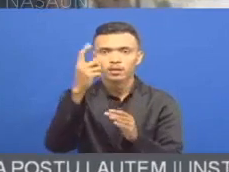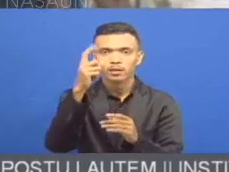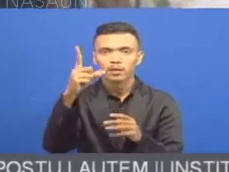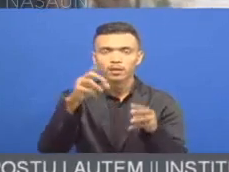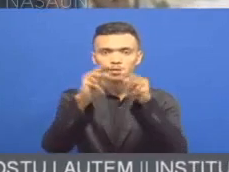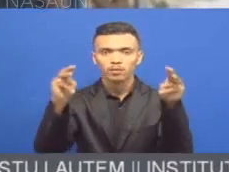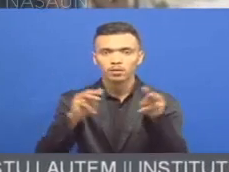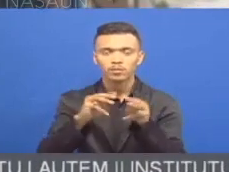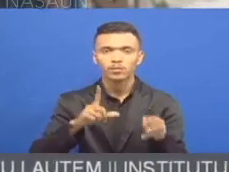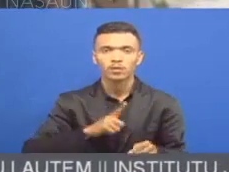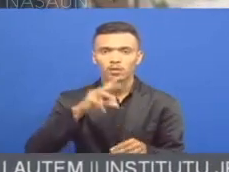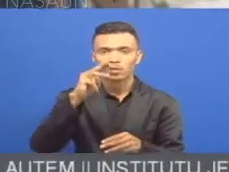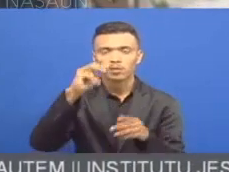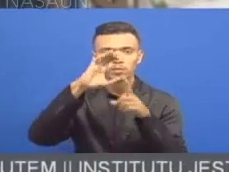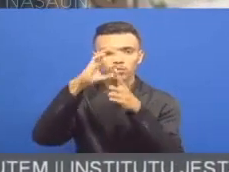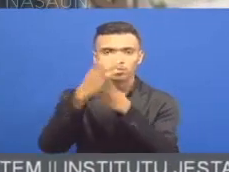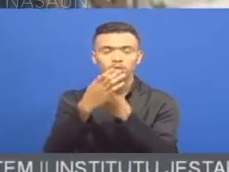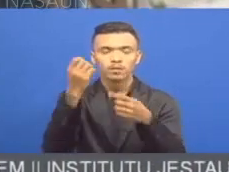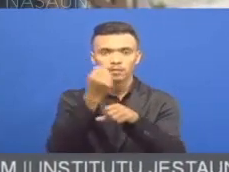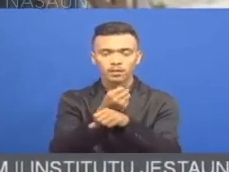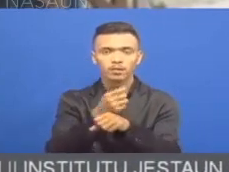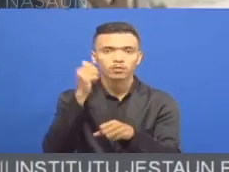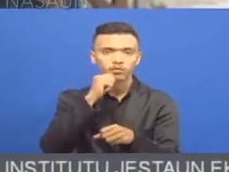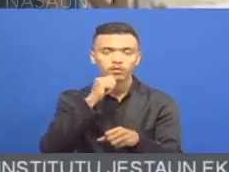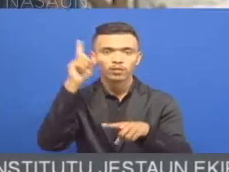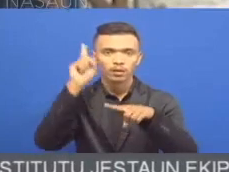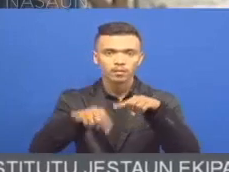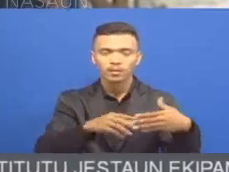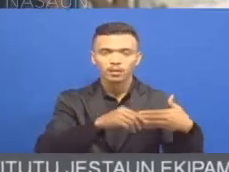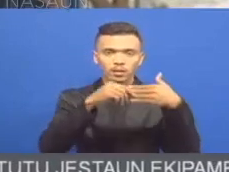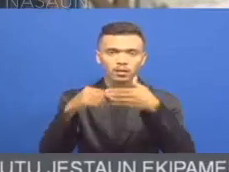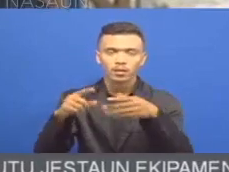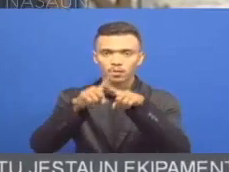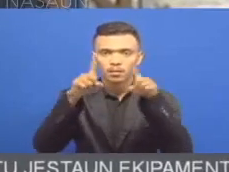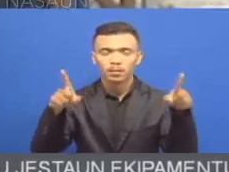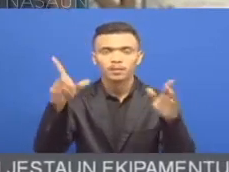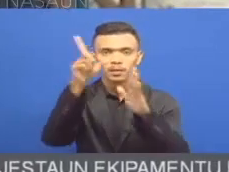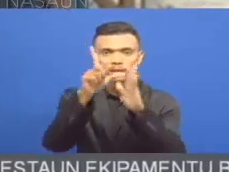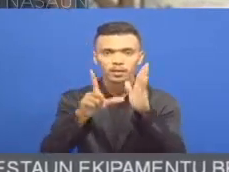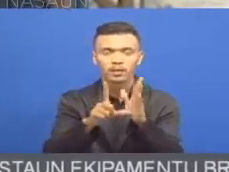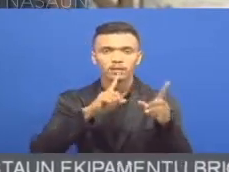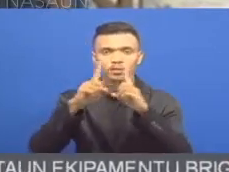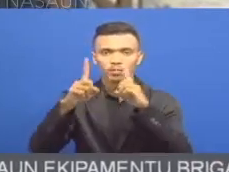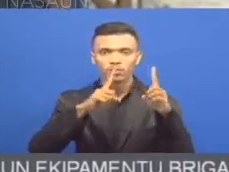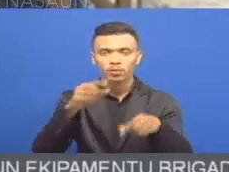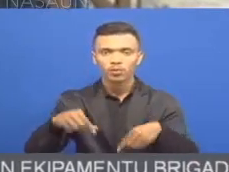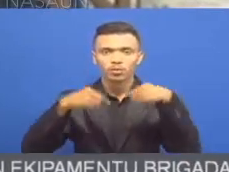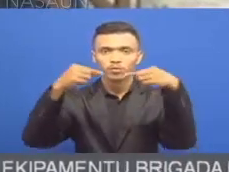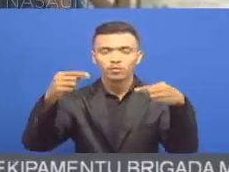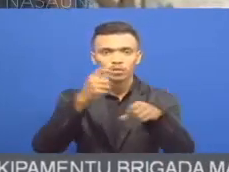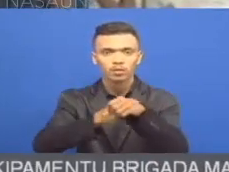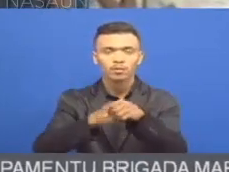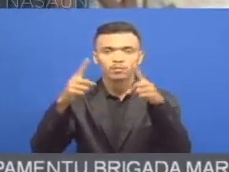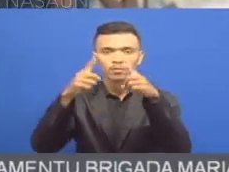municipio Lauteng ne, kultura ne maka as dien katak feto la bele ukun. Mai beho lei ida nebe kualia ona ho di fobibam ba